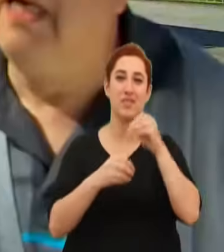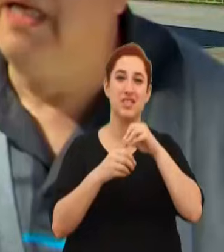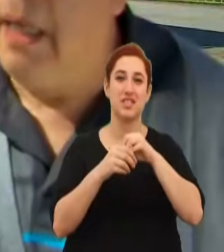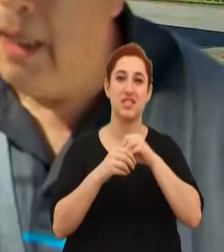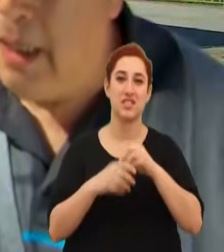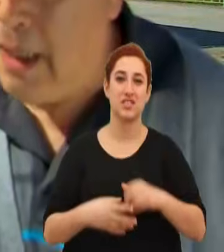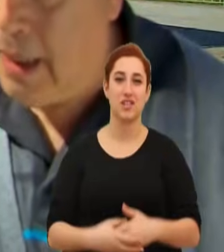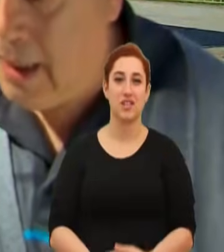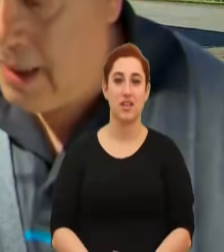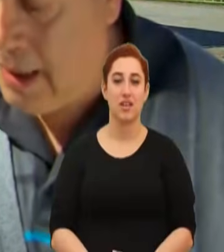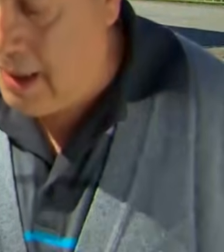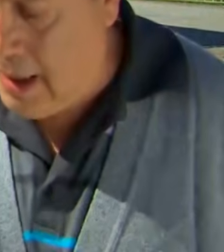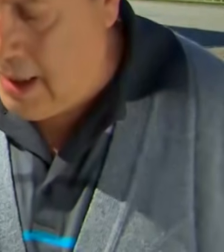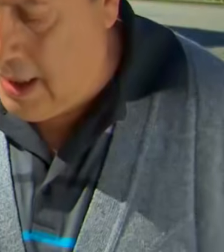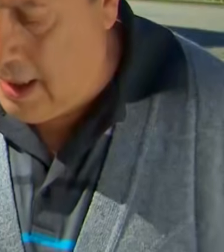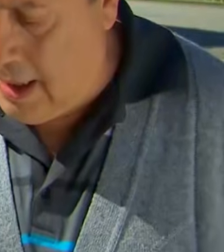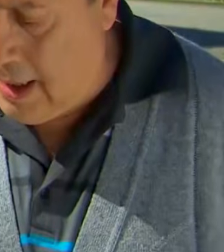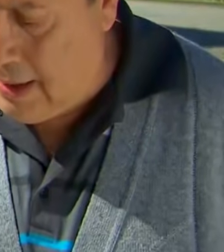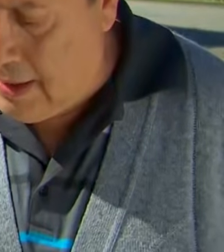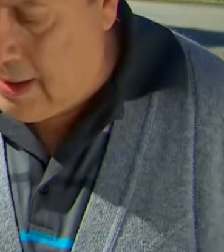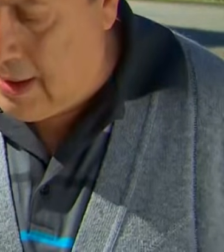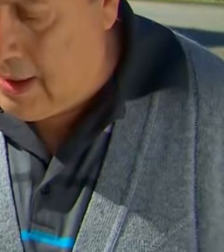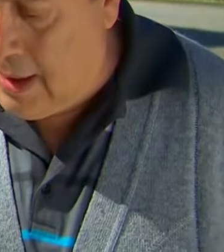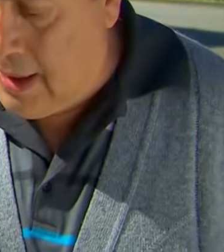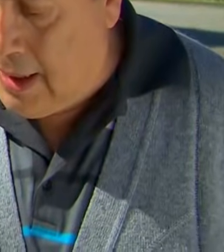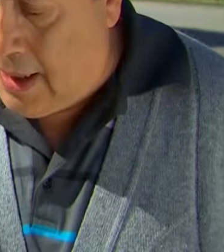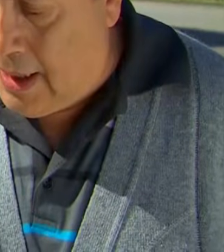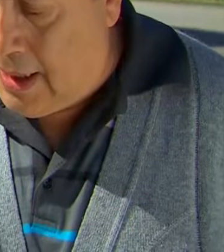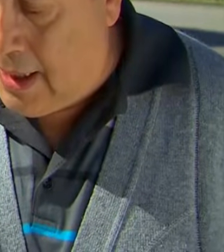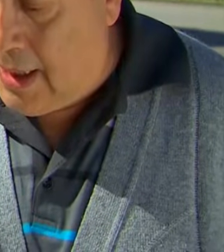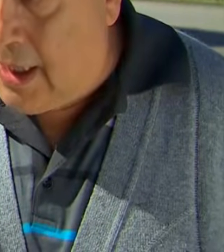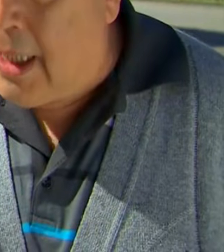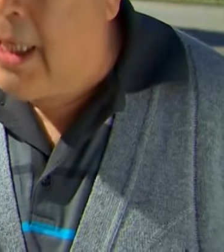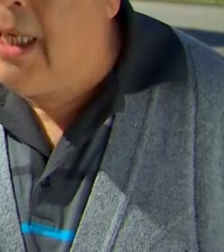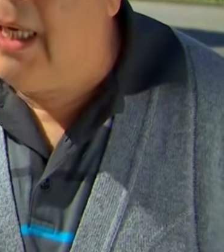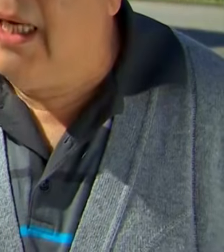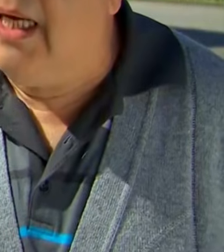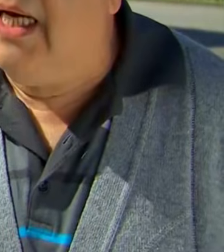diye. Şükrü Rüyam'ın bahşiş olarak ona arabasını verdiğini sanmaya devam ediyor.